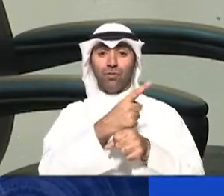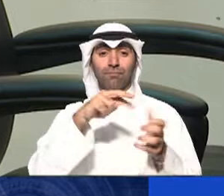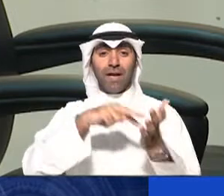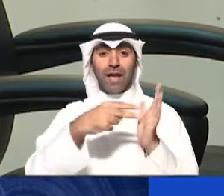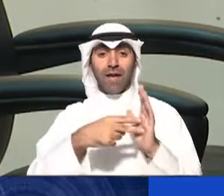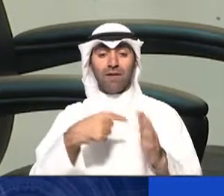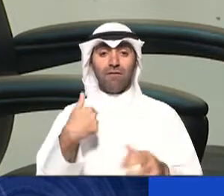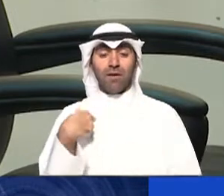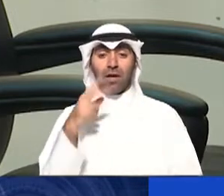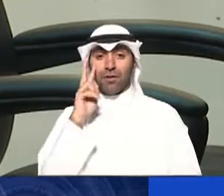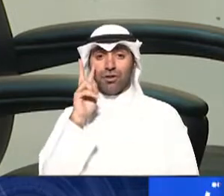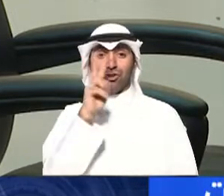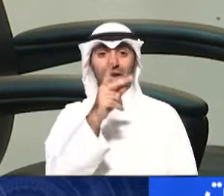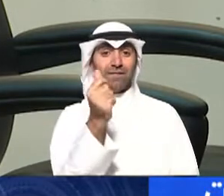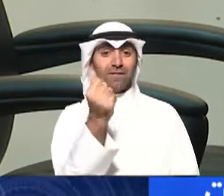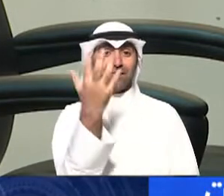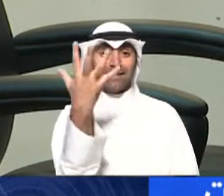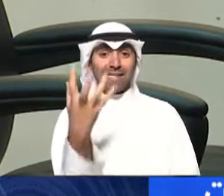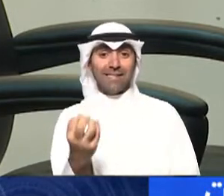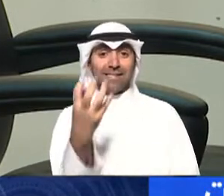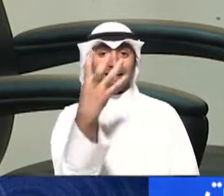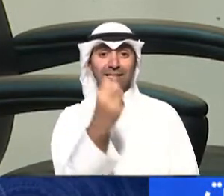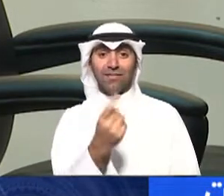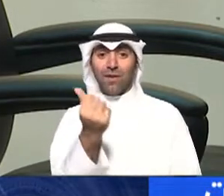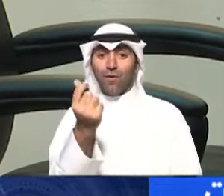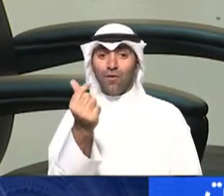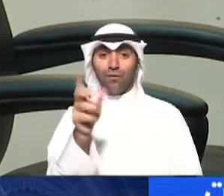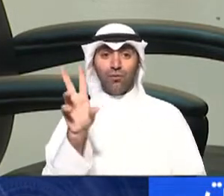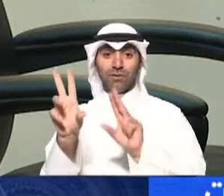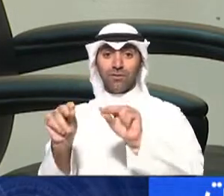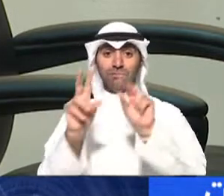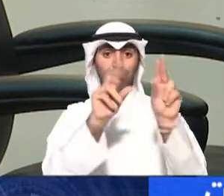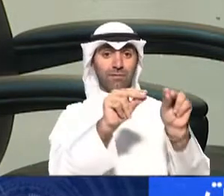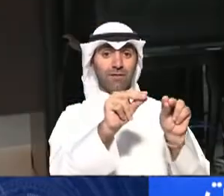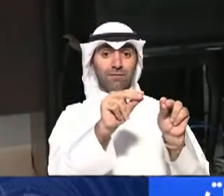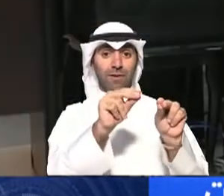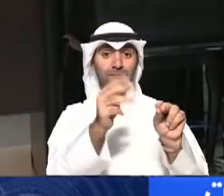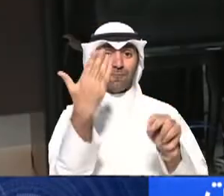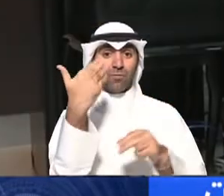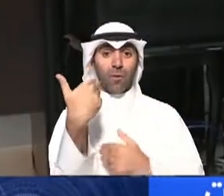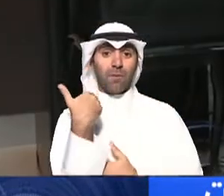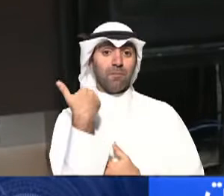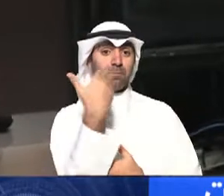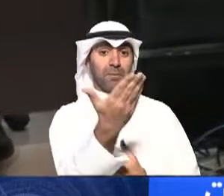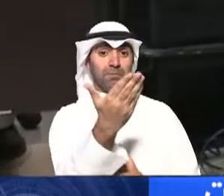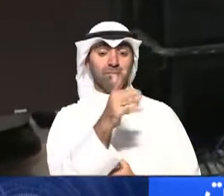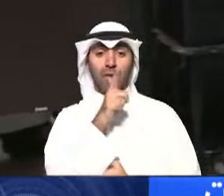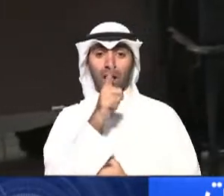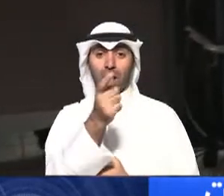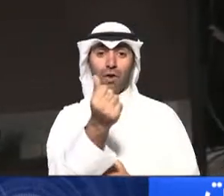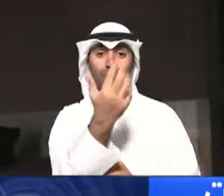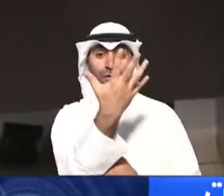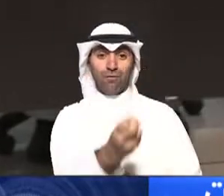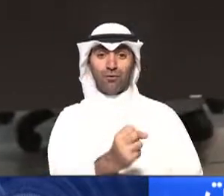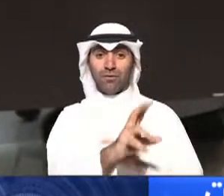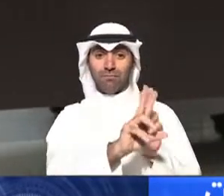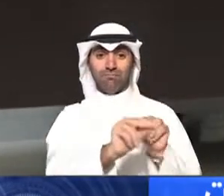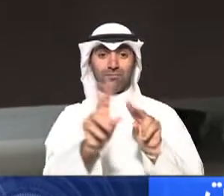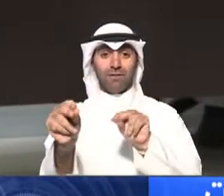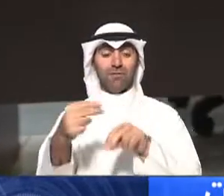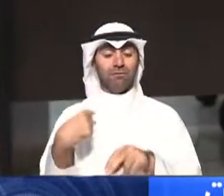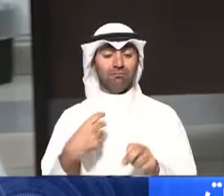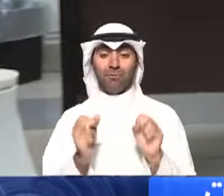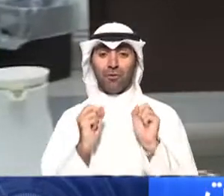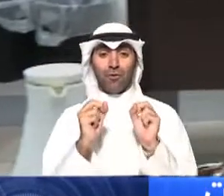والسحوبات والعروض اللي يقوم فيها أصحاب المحلات والشركات، بالإضافة إلى متابعة